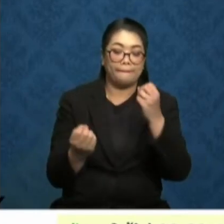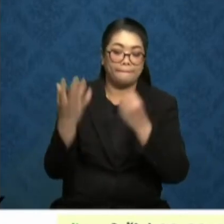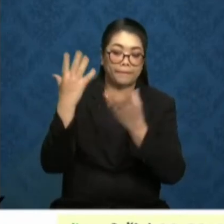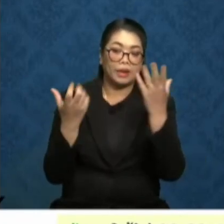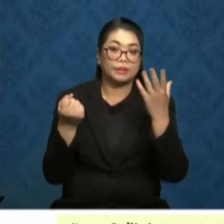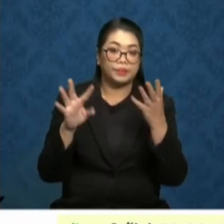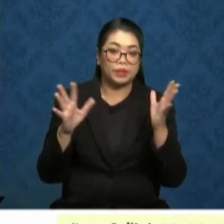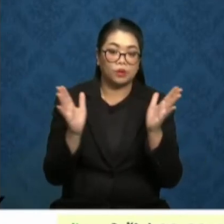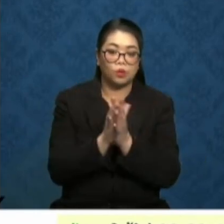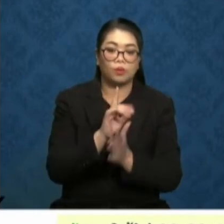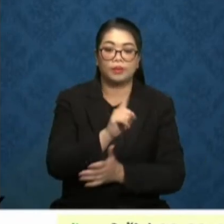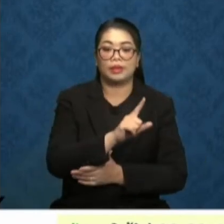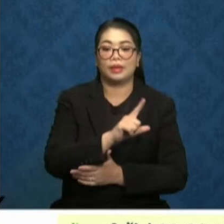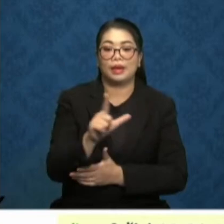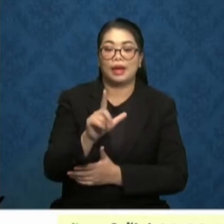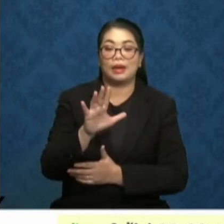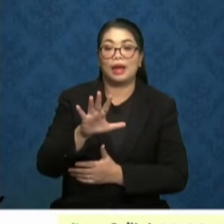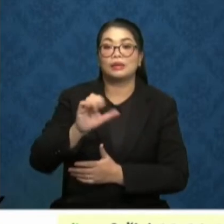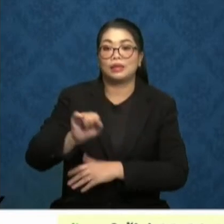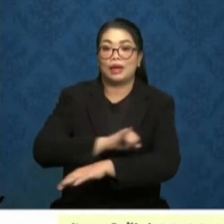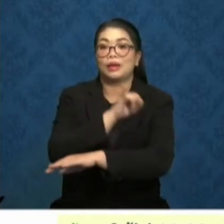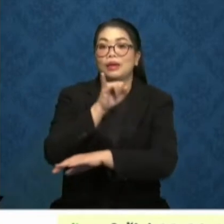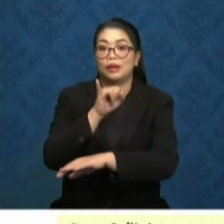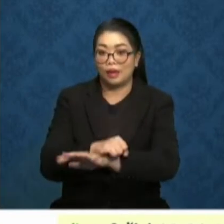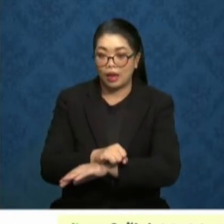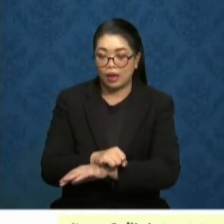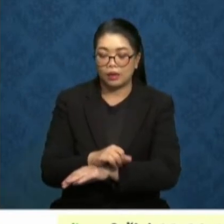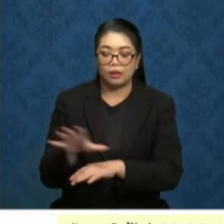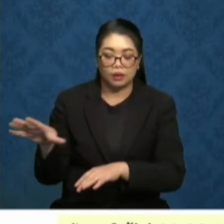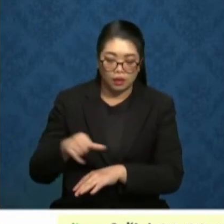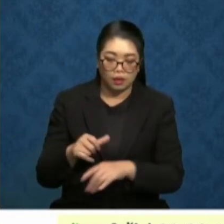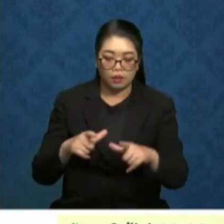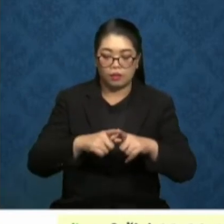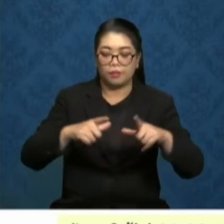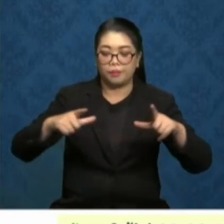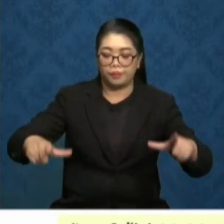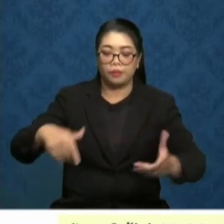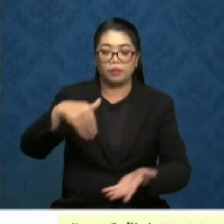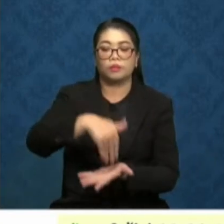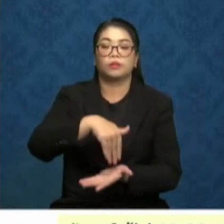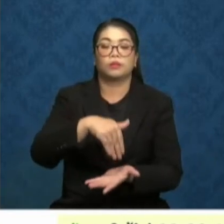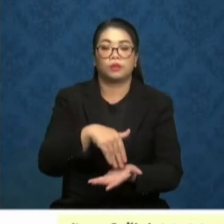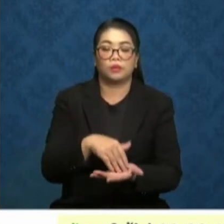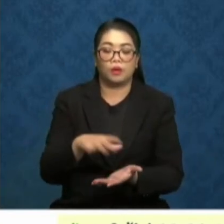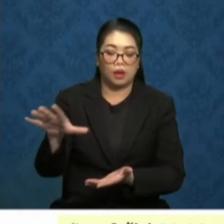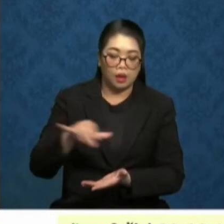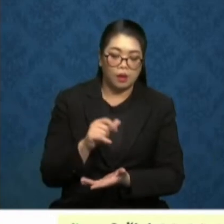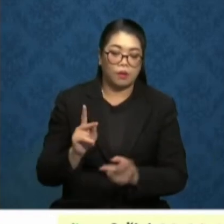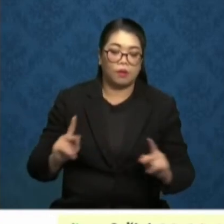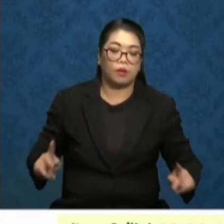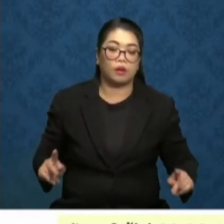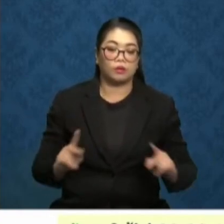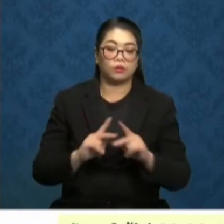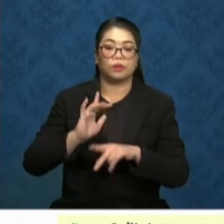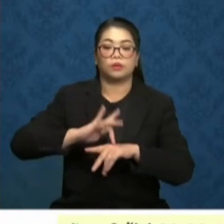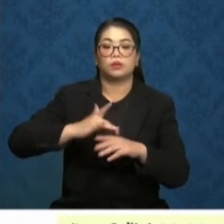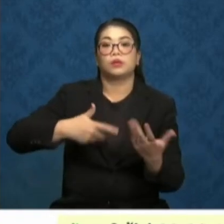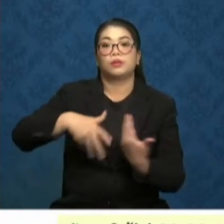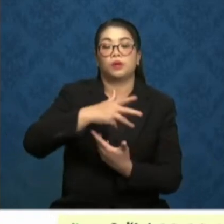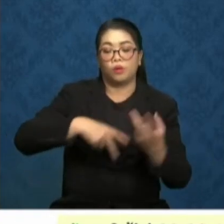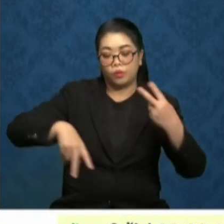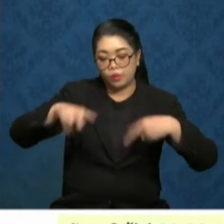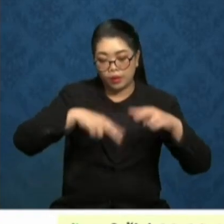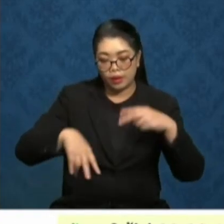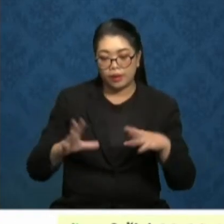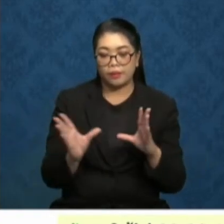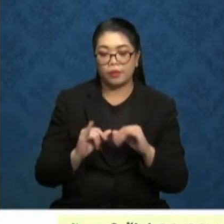เน้ที่รมประมาณ 1 ลาน 5 แสน 20 ไ่เสรจเสร็เข้ามาสู่กัสวงศรรมกรณธรรมชาติและส่เวล้อมซึ่นต